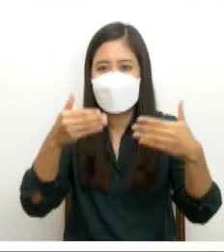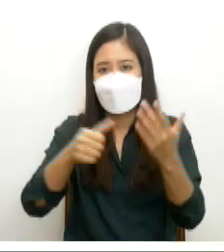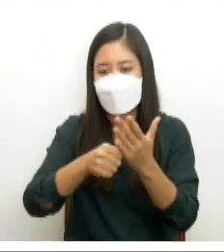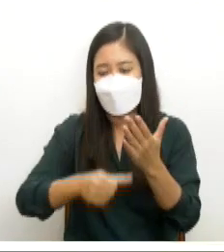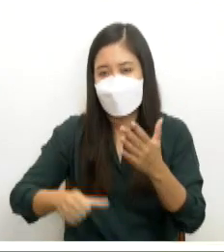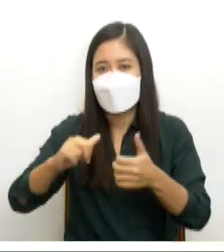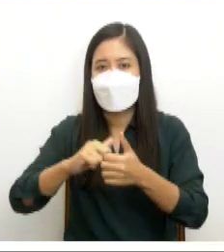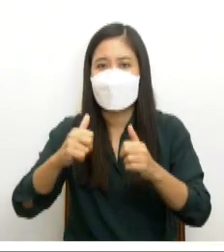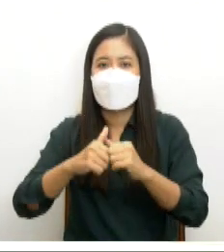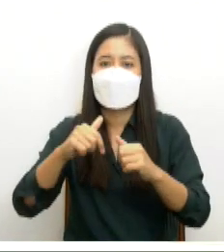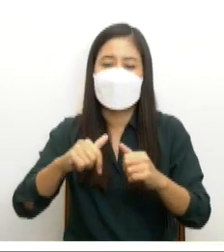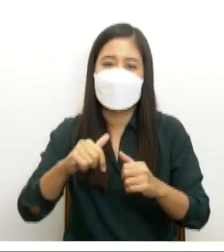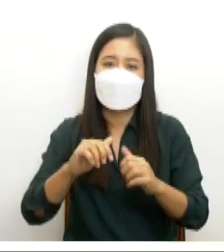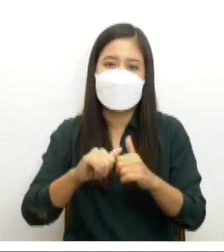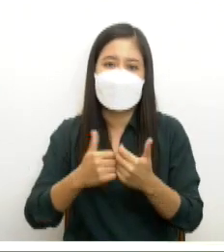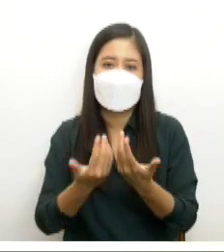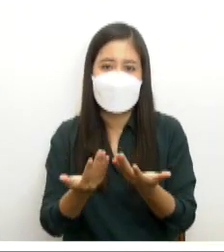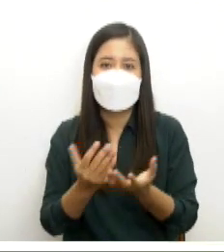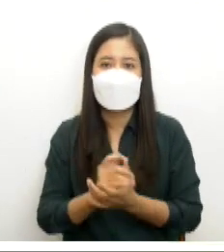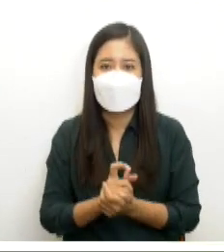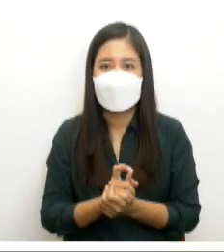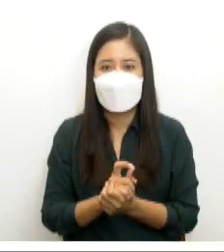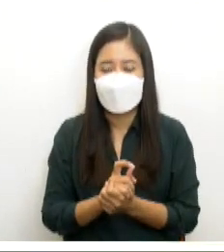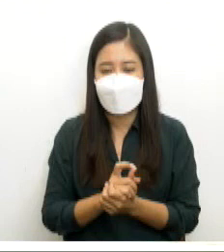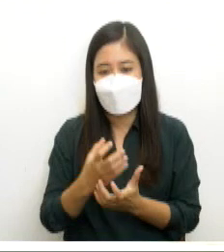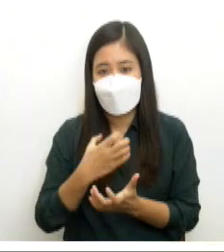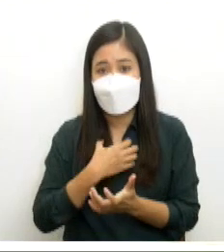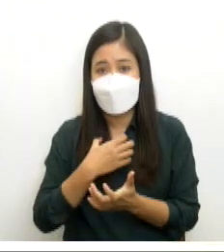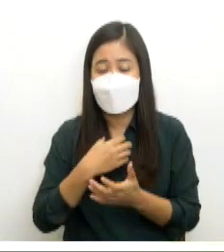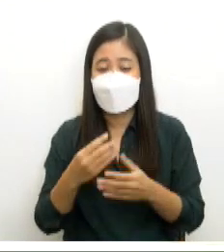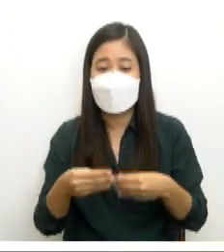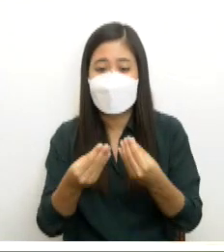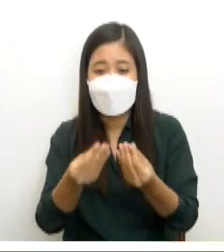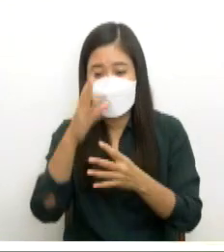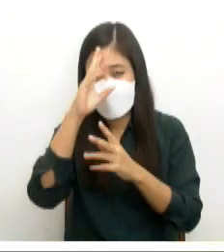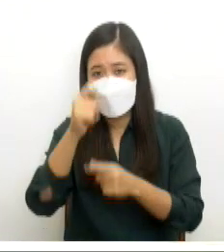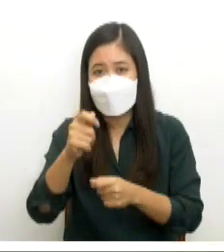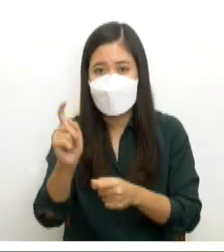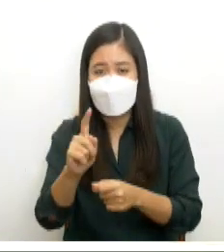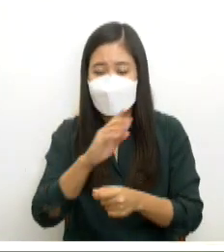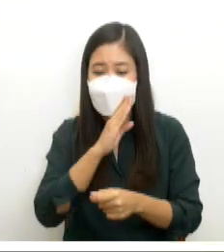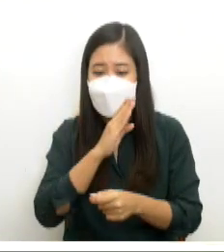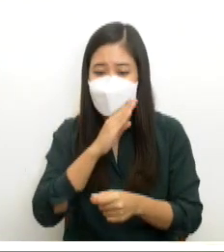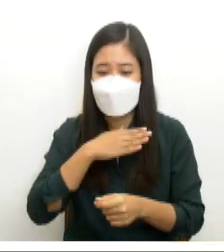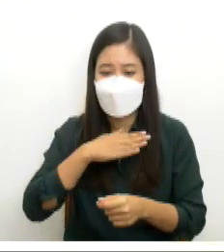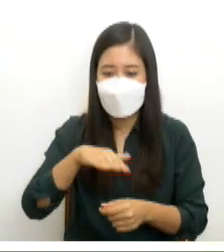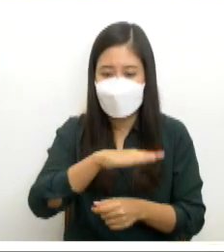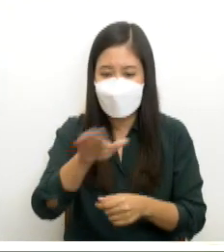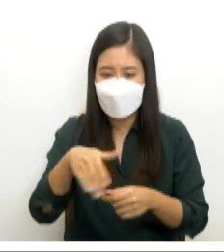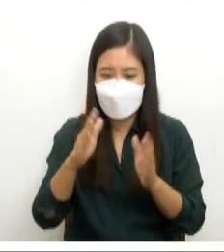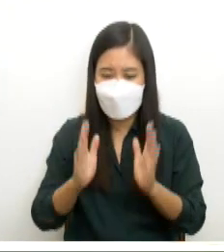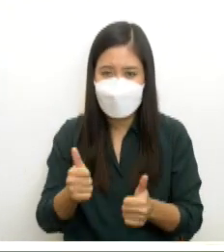ในเรื่องนี้ก็อยากจะนำเรียนท่านด้วยความเคารพว่าวันนี้ถ้าเราไม่ได้เด็กเป็นคนดีแล้วเนี่